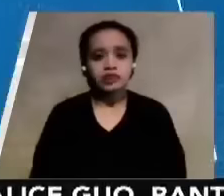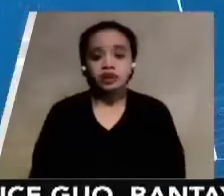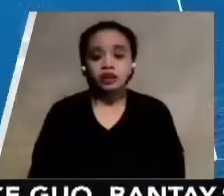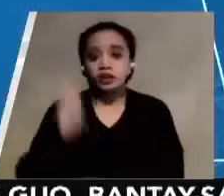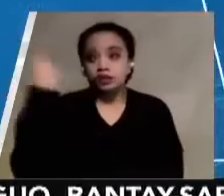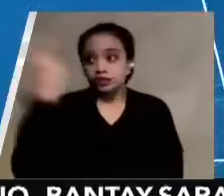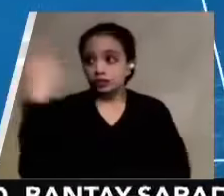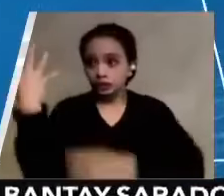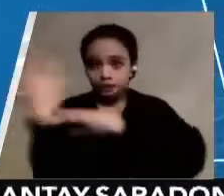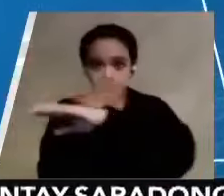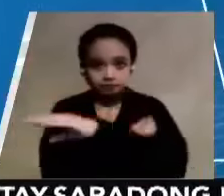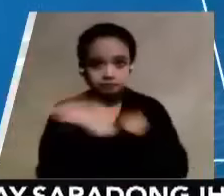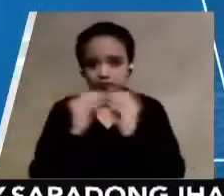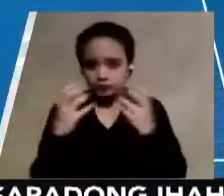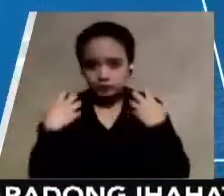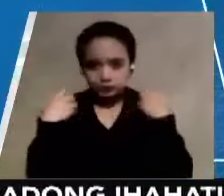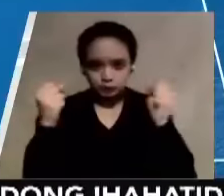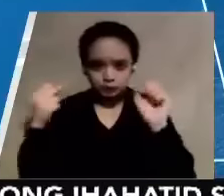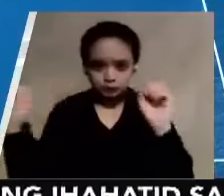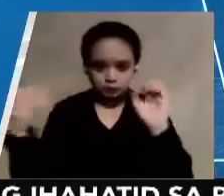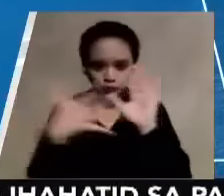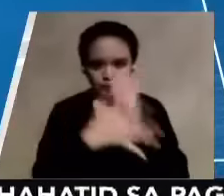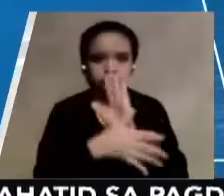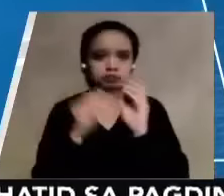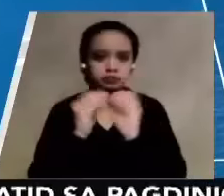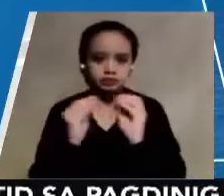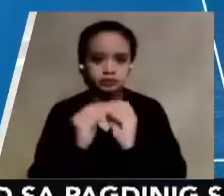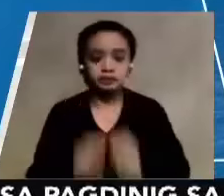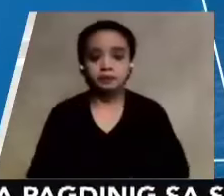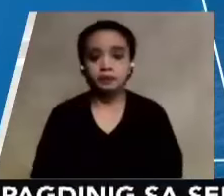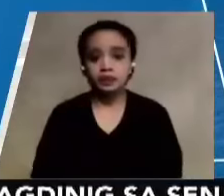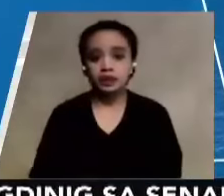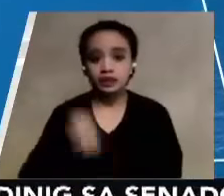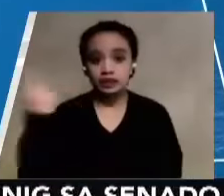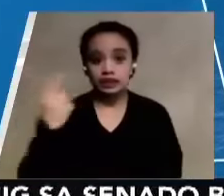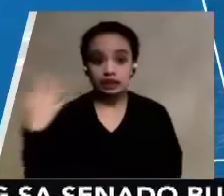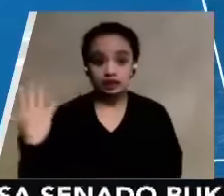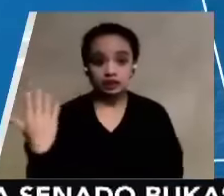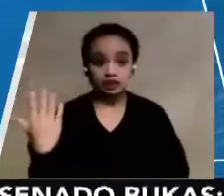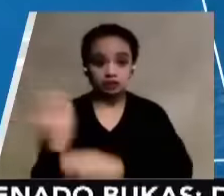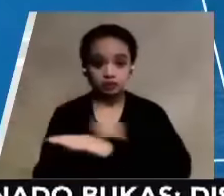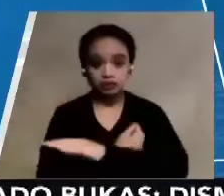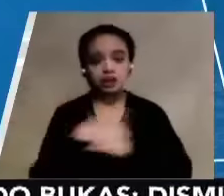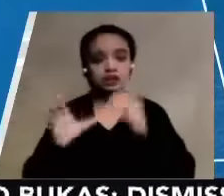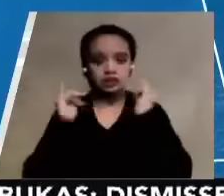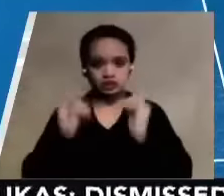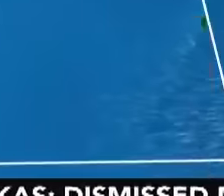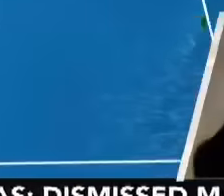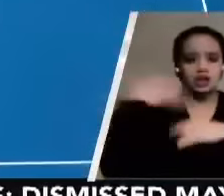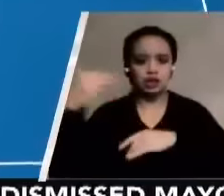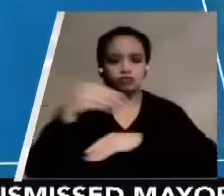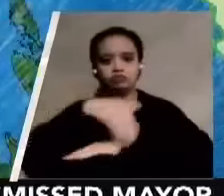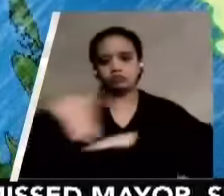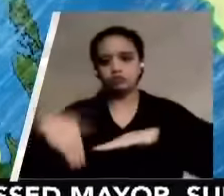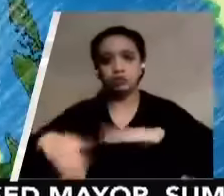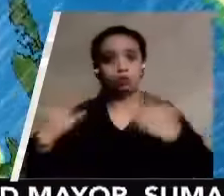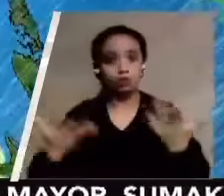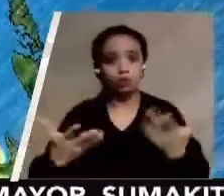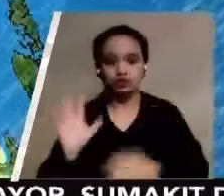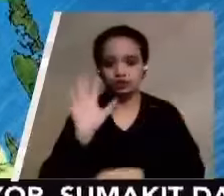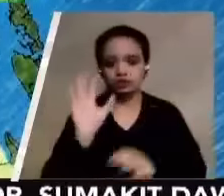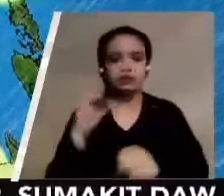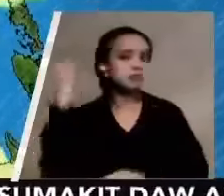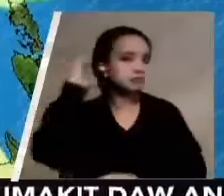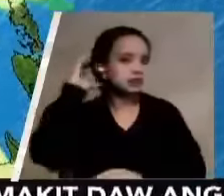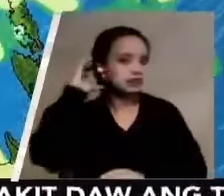na magpapaulan sa ilang bahagi ng bansa. Ang isang LPA na nanatili sa labas ng PAR sa silangan ng Mindanao. Sa rainfall